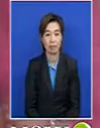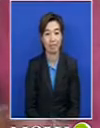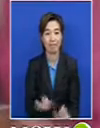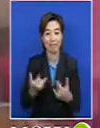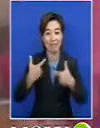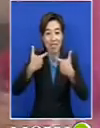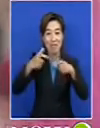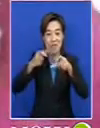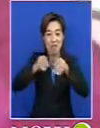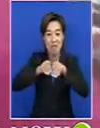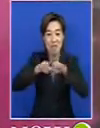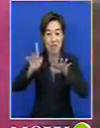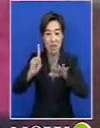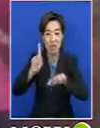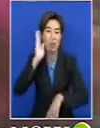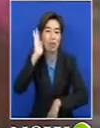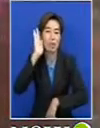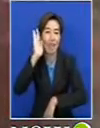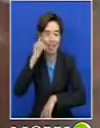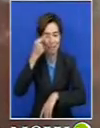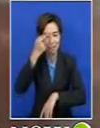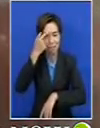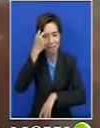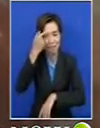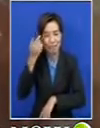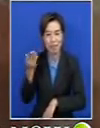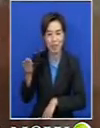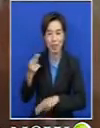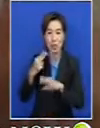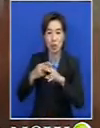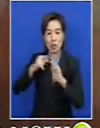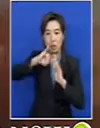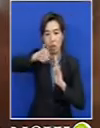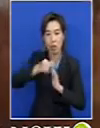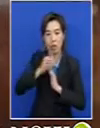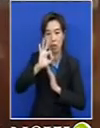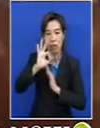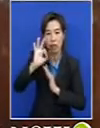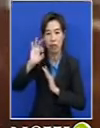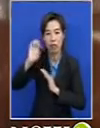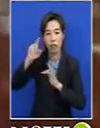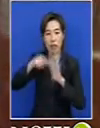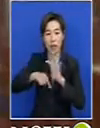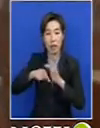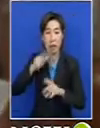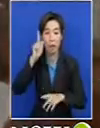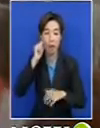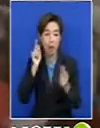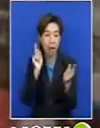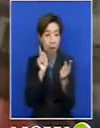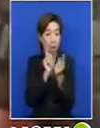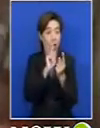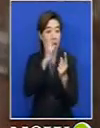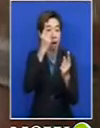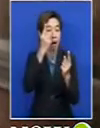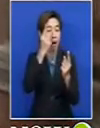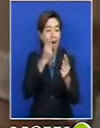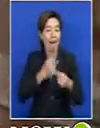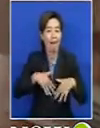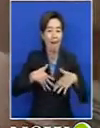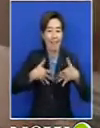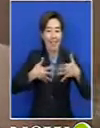โลกออนไลน์แชร์คลิปสุดซึ้งของชายชาวอเมริกันคนหนึ่งชื่อนายเจฟฟรีย์ที่ดีใจจนเข่าทรุดเมื่อเจอแม่อีกครั้งหลังจากกันมา